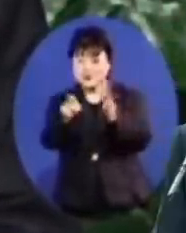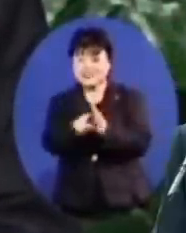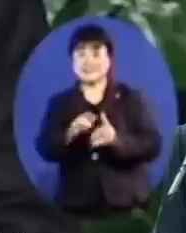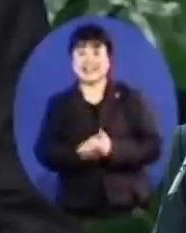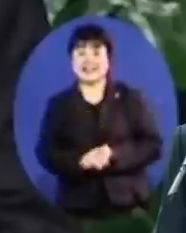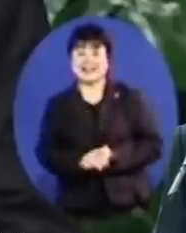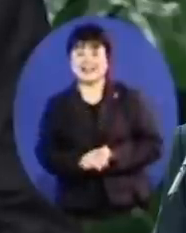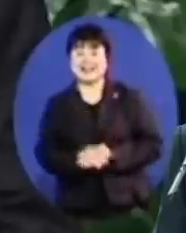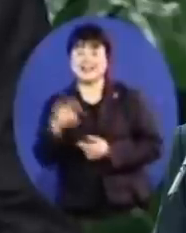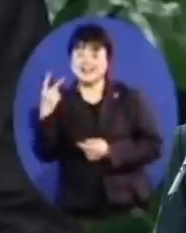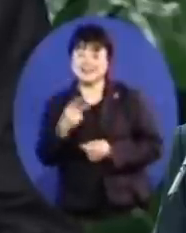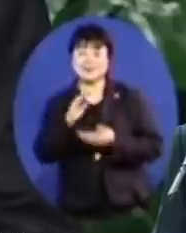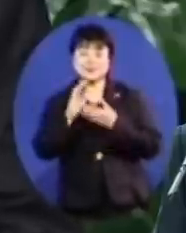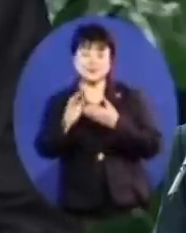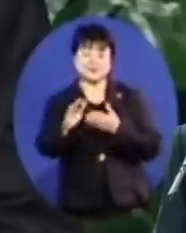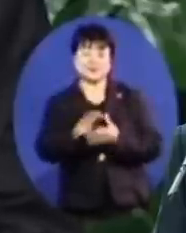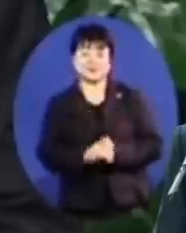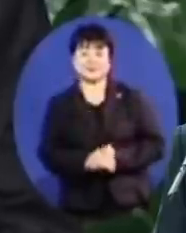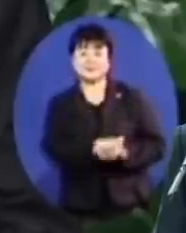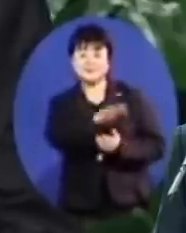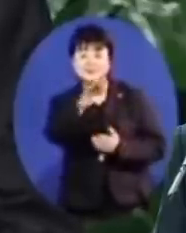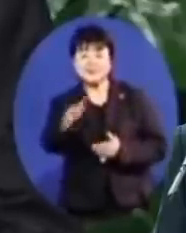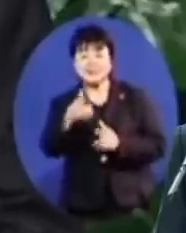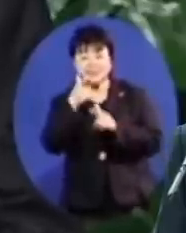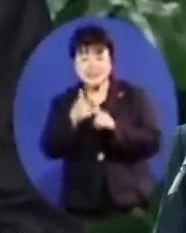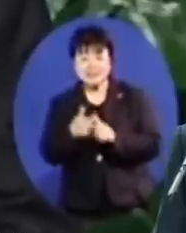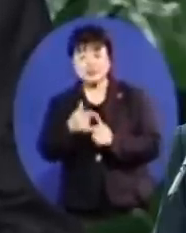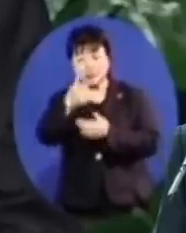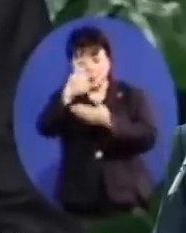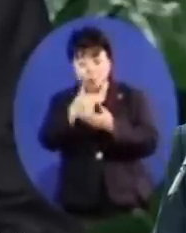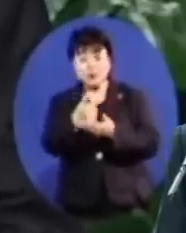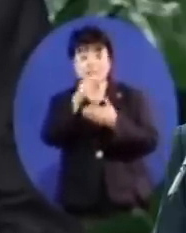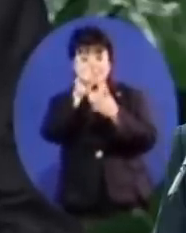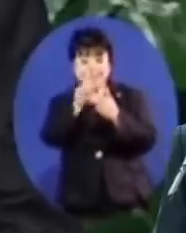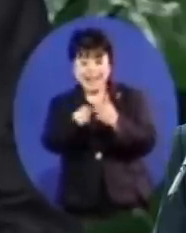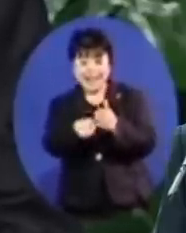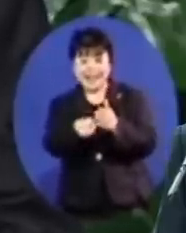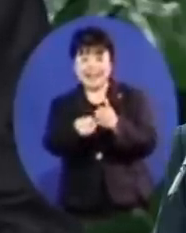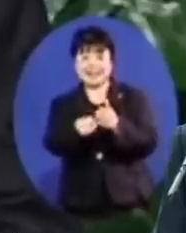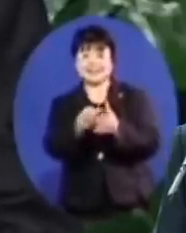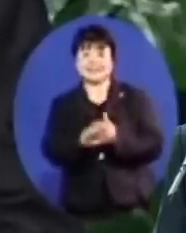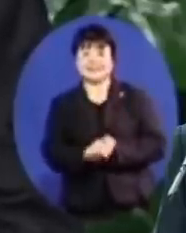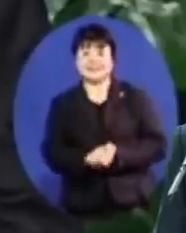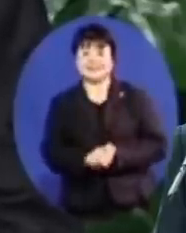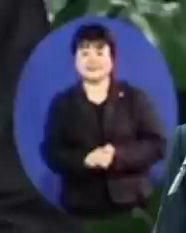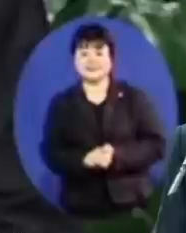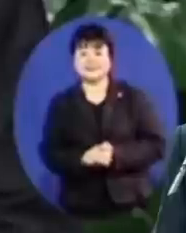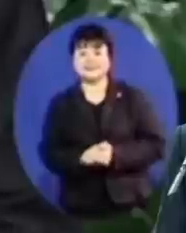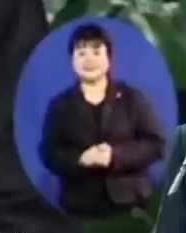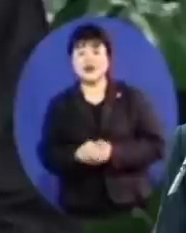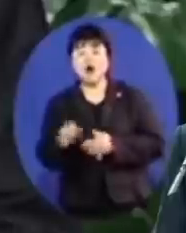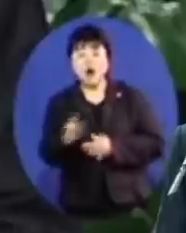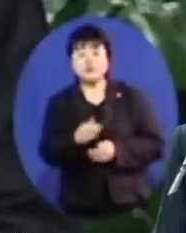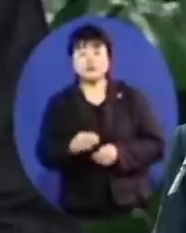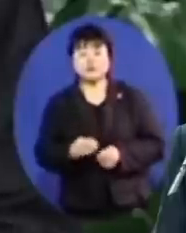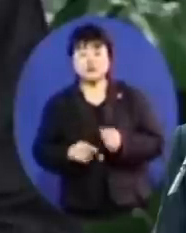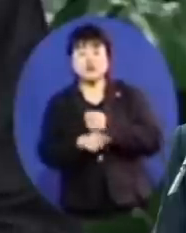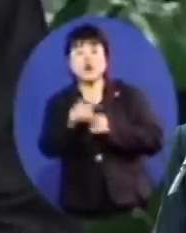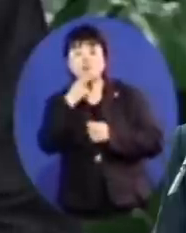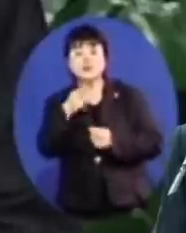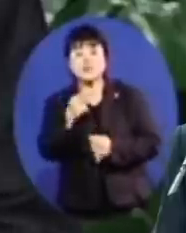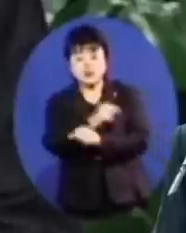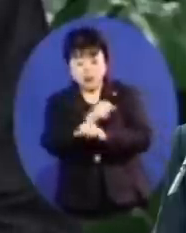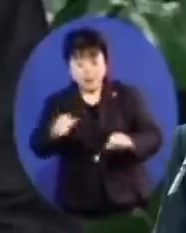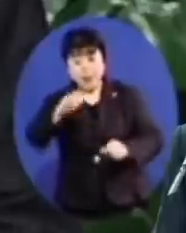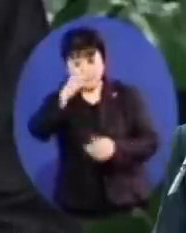그리고 우리가 예수님을 모실 때 인생의 허무와 무의미에서 해방이 되는